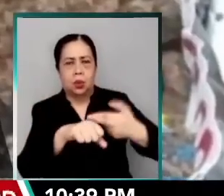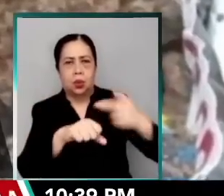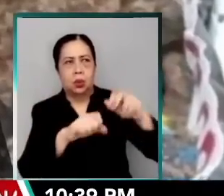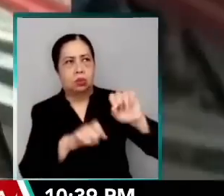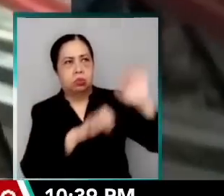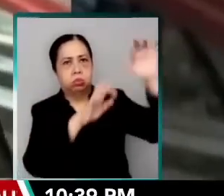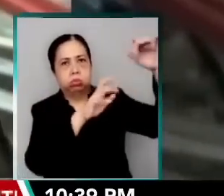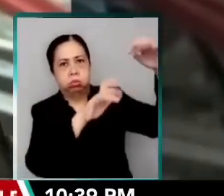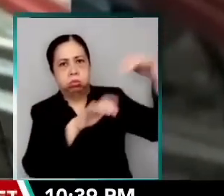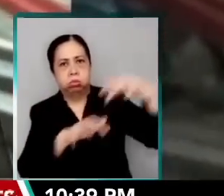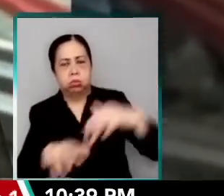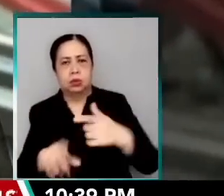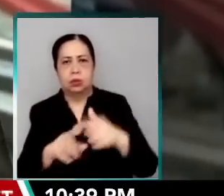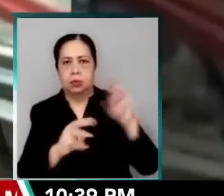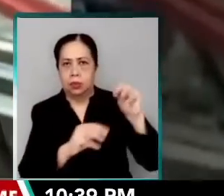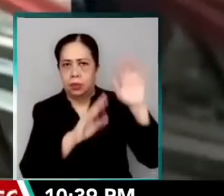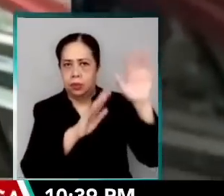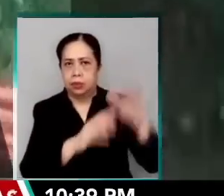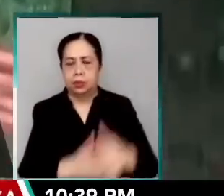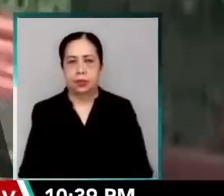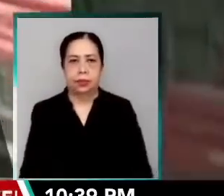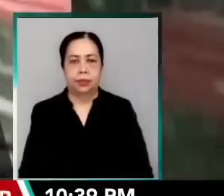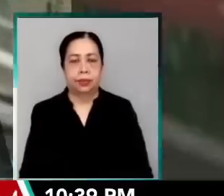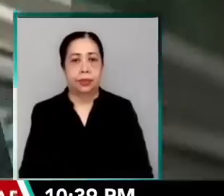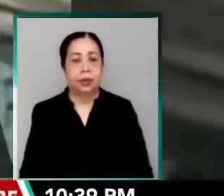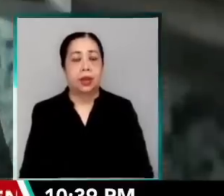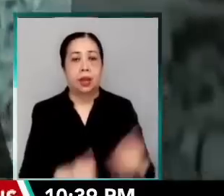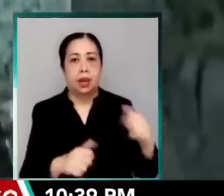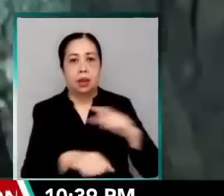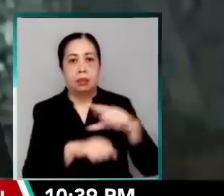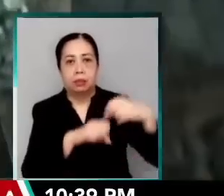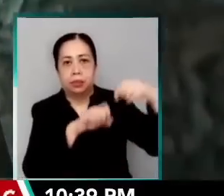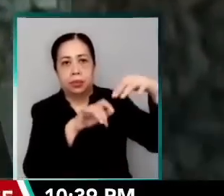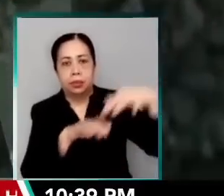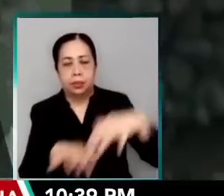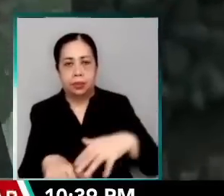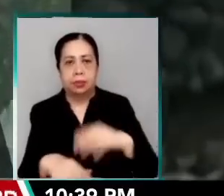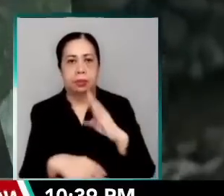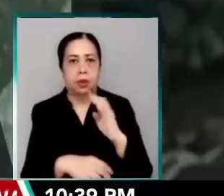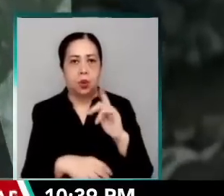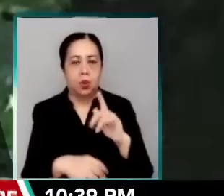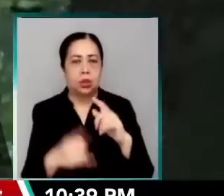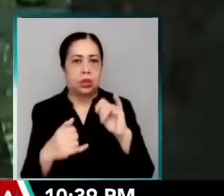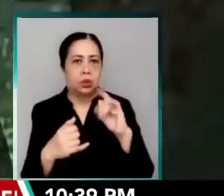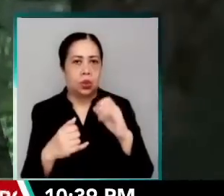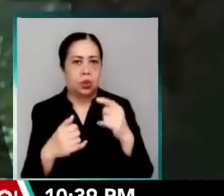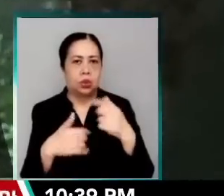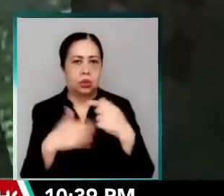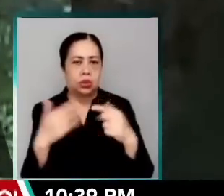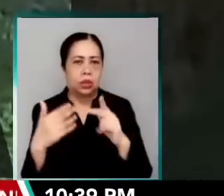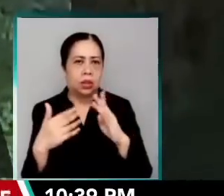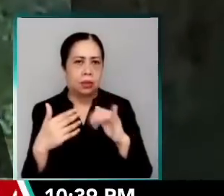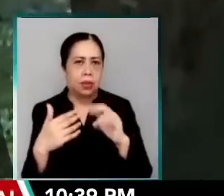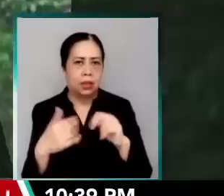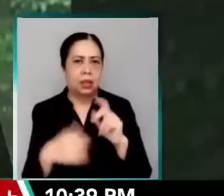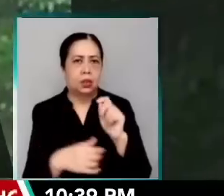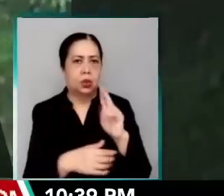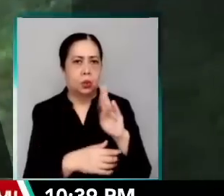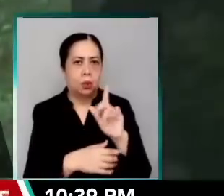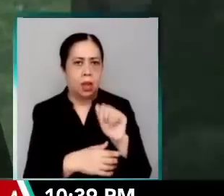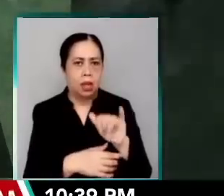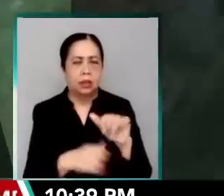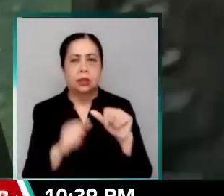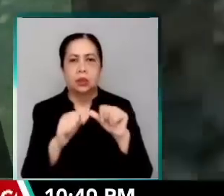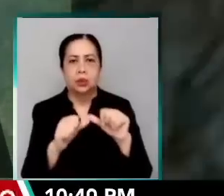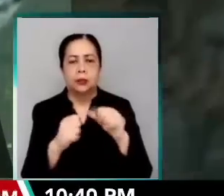bundok. May rock slide din sa mga bayan ng Bakun, Itogon, Kibungan, Kabayan at Tublay. Tuloy-tuloy ang clearing